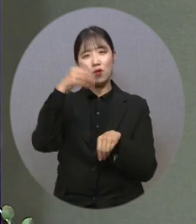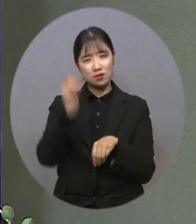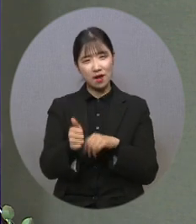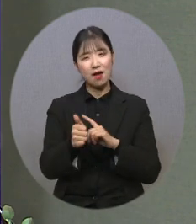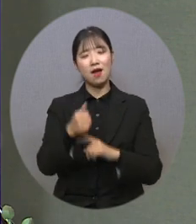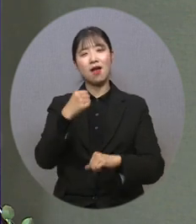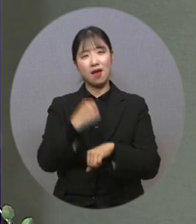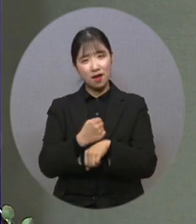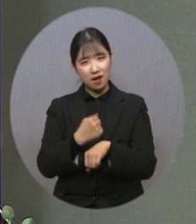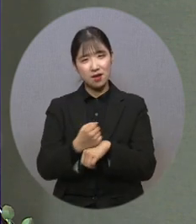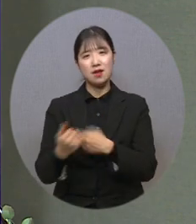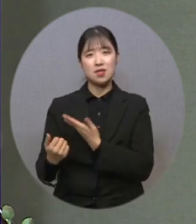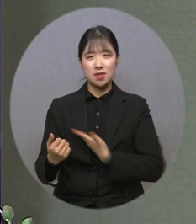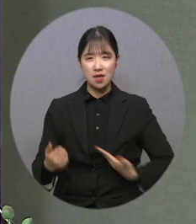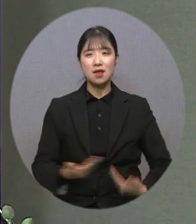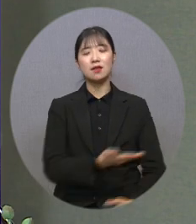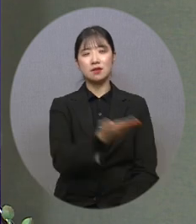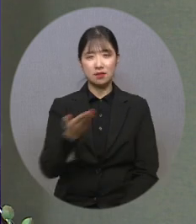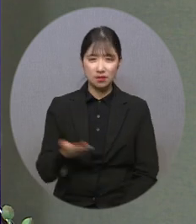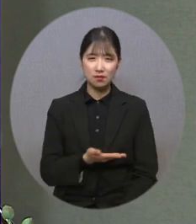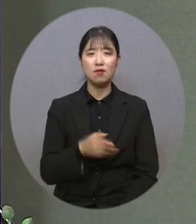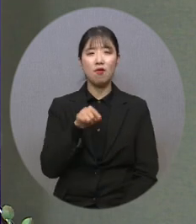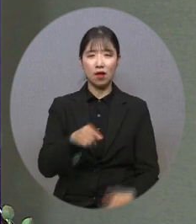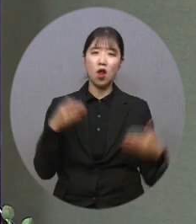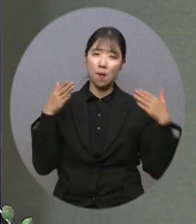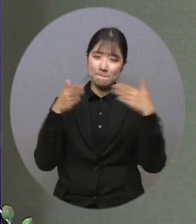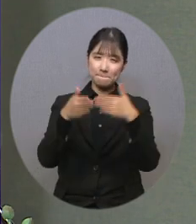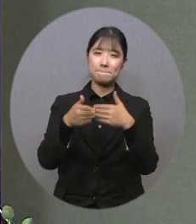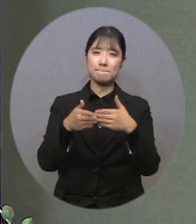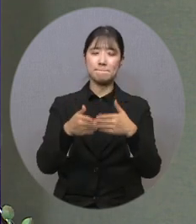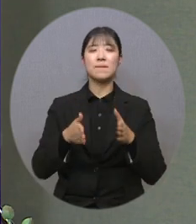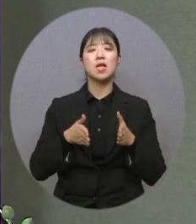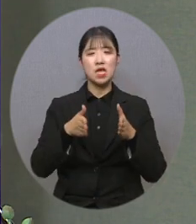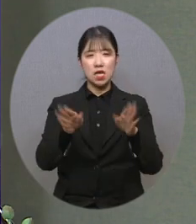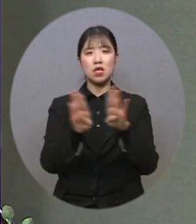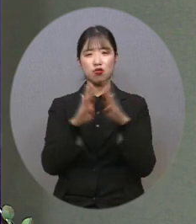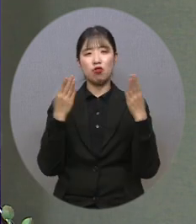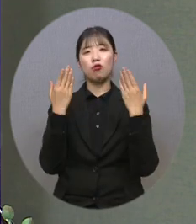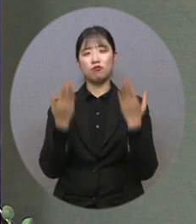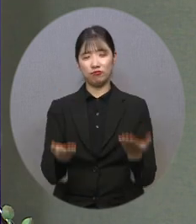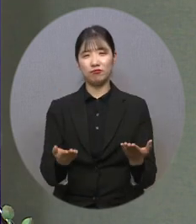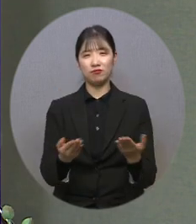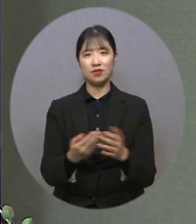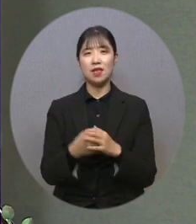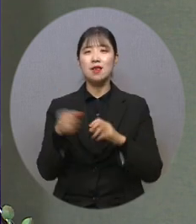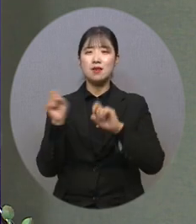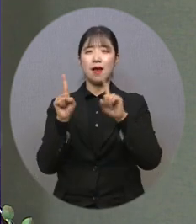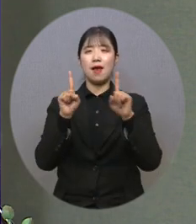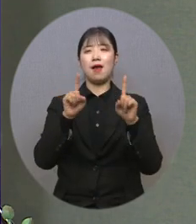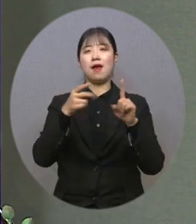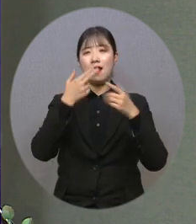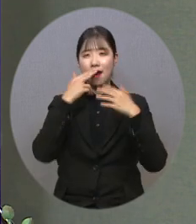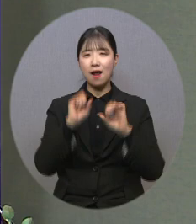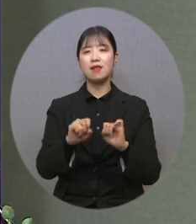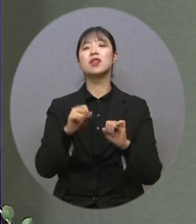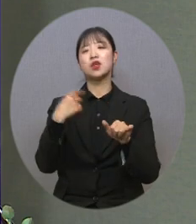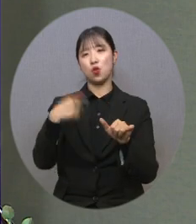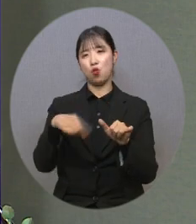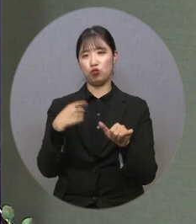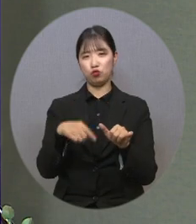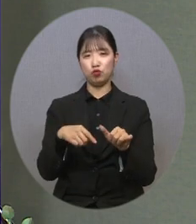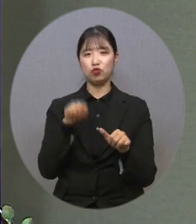하시면서 제자들도 그런 방향에서 길을 터주는 살아있는 교육 막